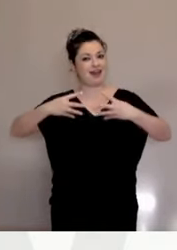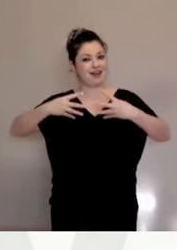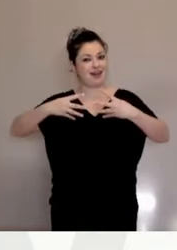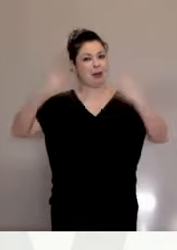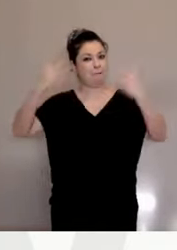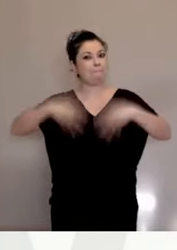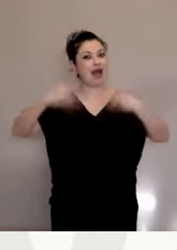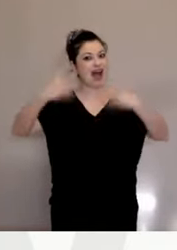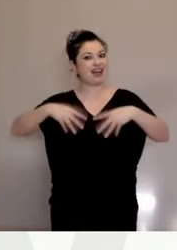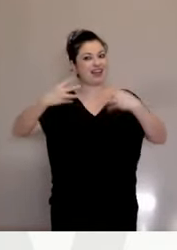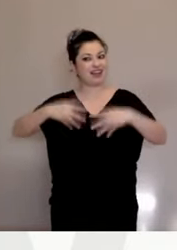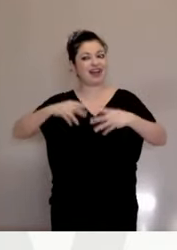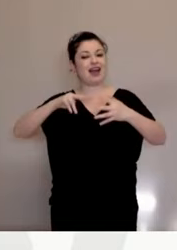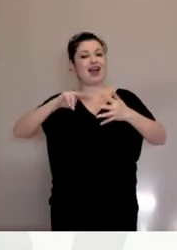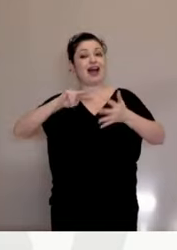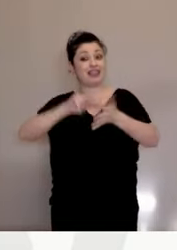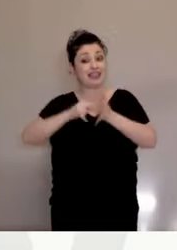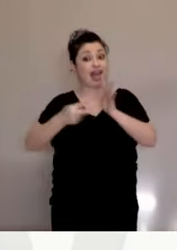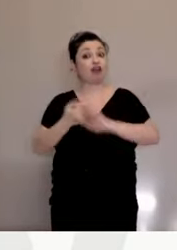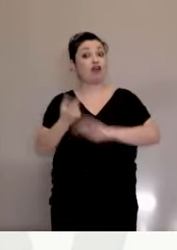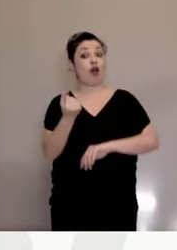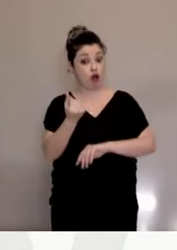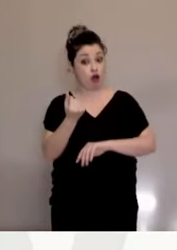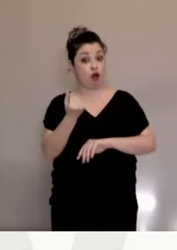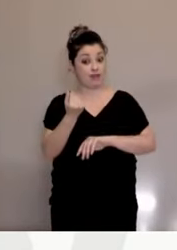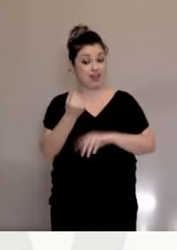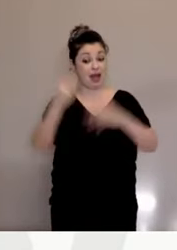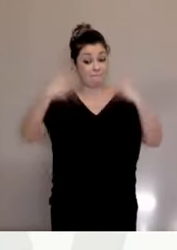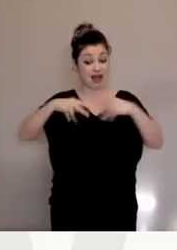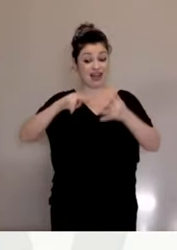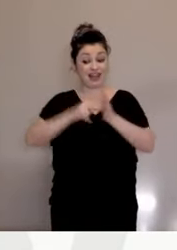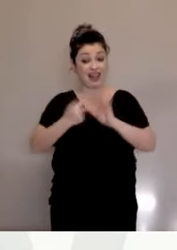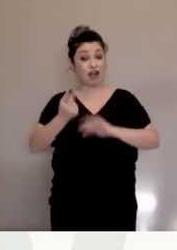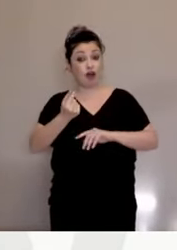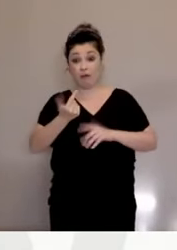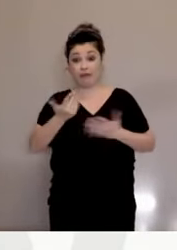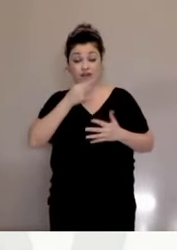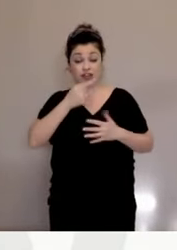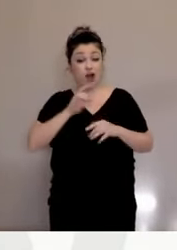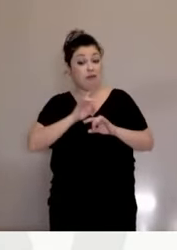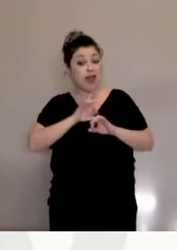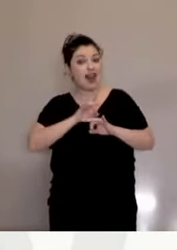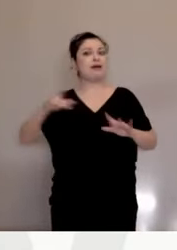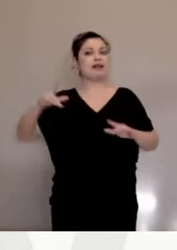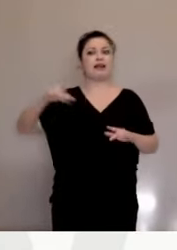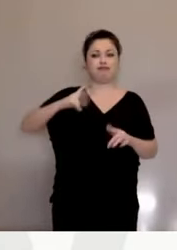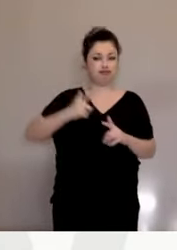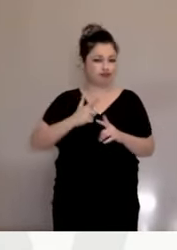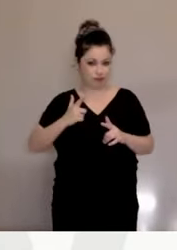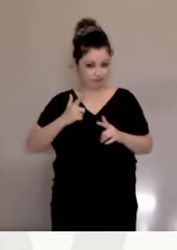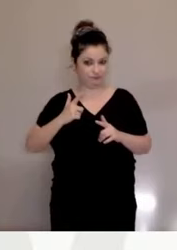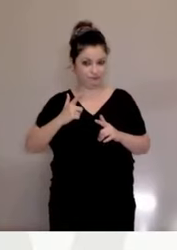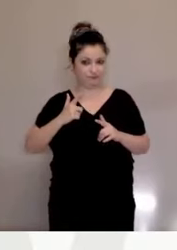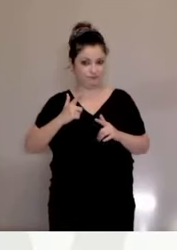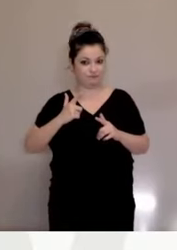macchina tecno-economica dove non abbiamo molto di libertà.